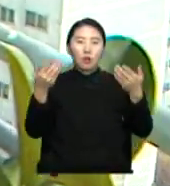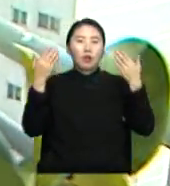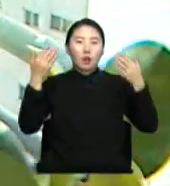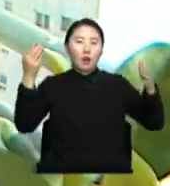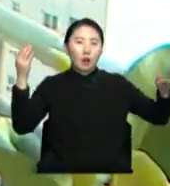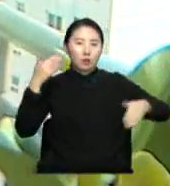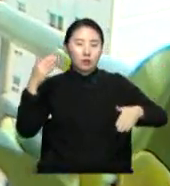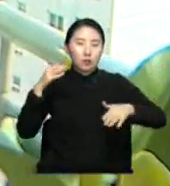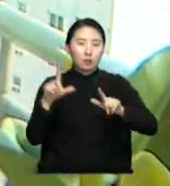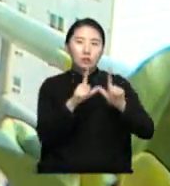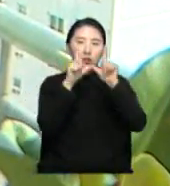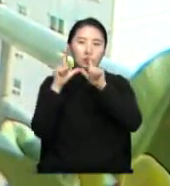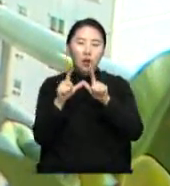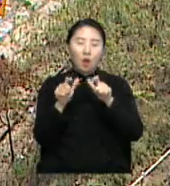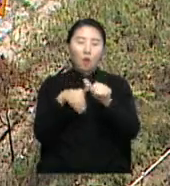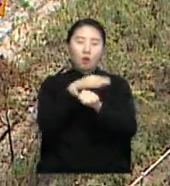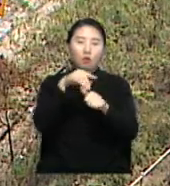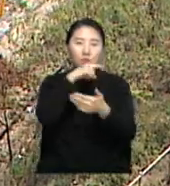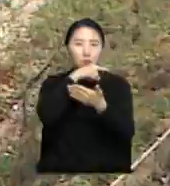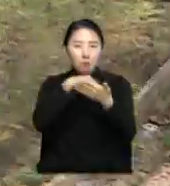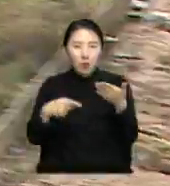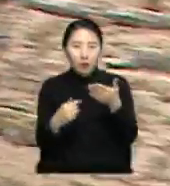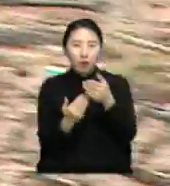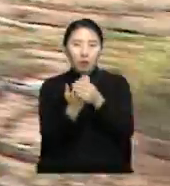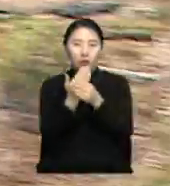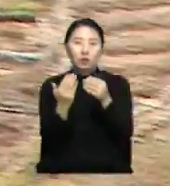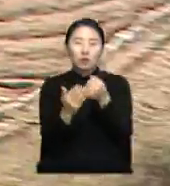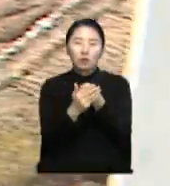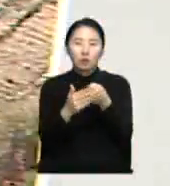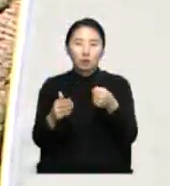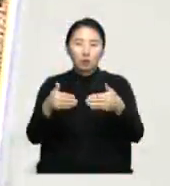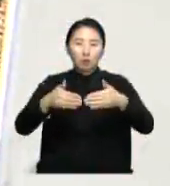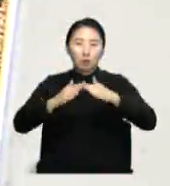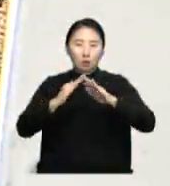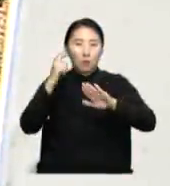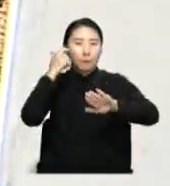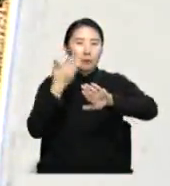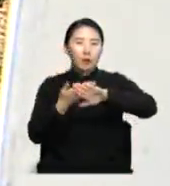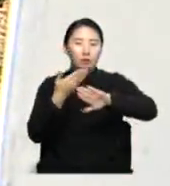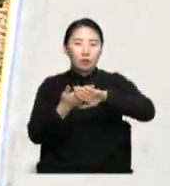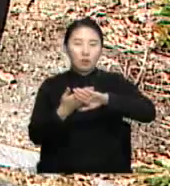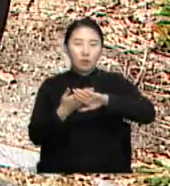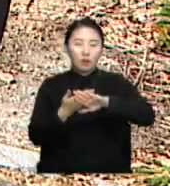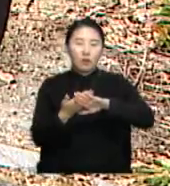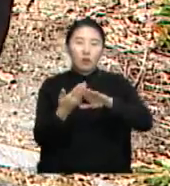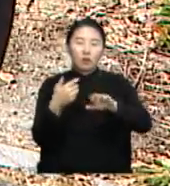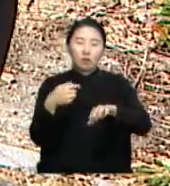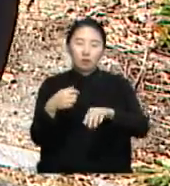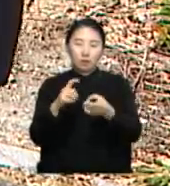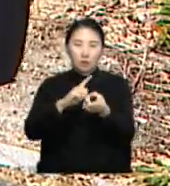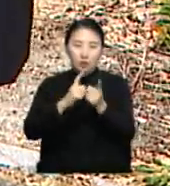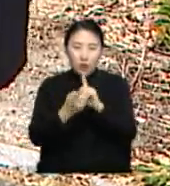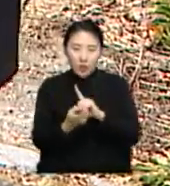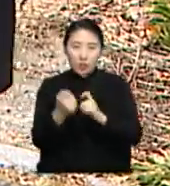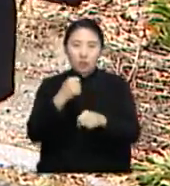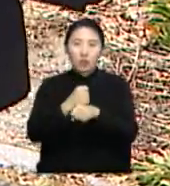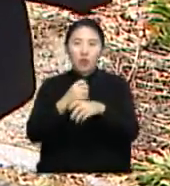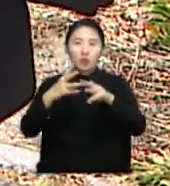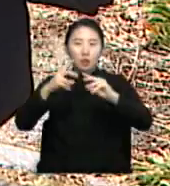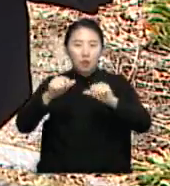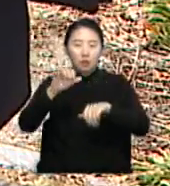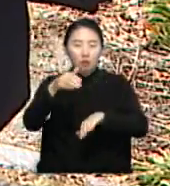인한 주거 환경 침해 우려를 들며 건립을 반대하고 있는 상황. 반대로 사학진흥재단은 기숙사